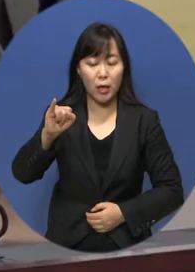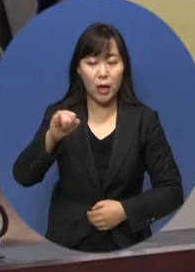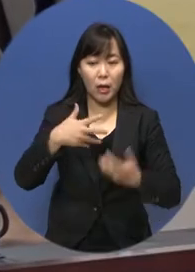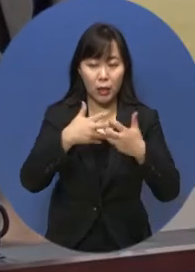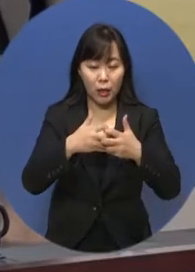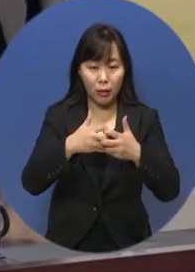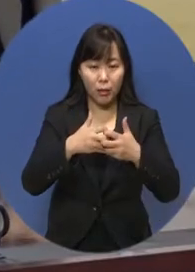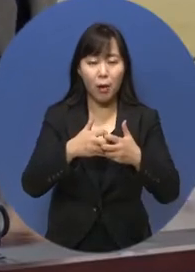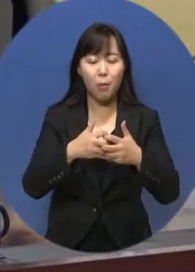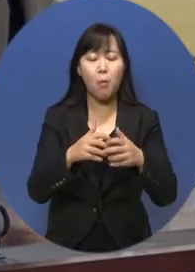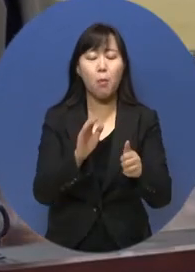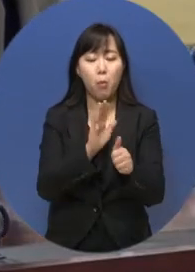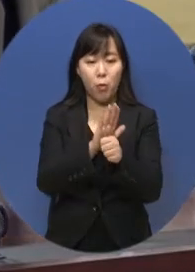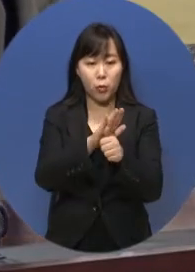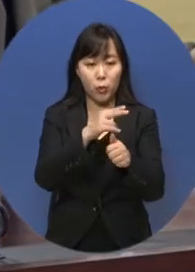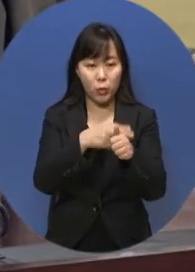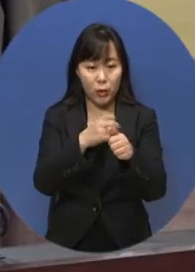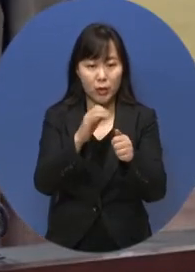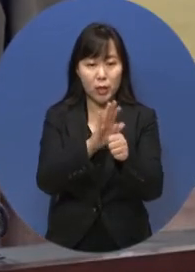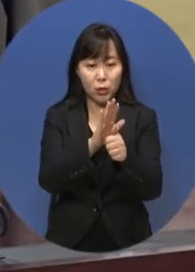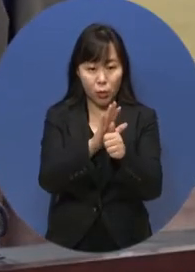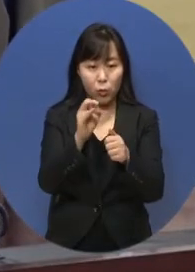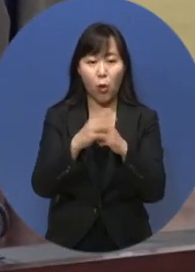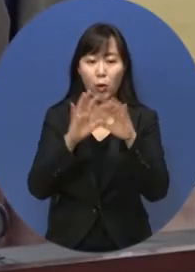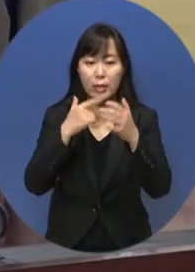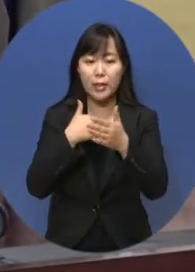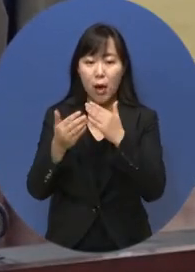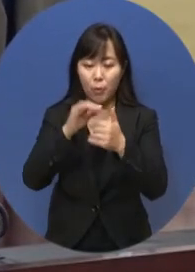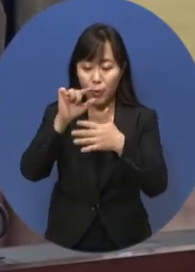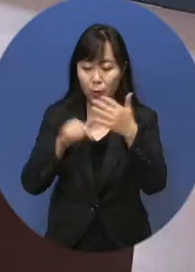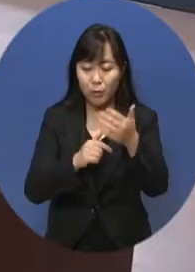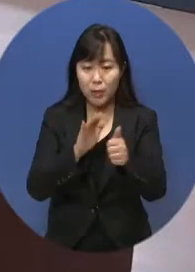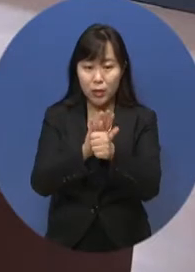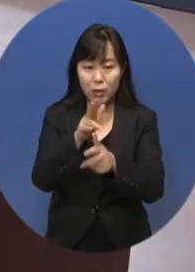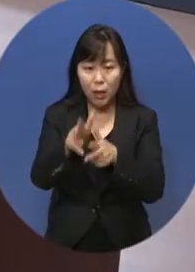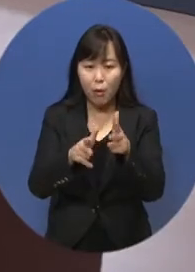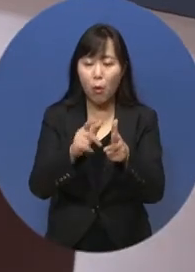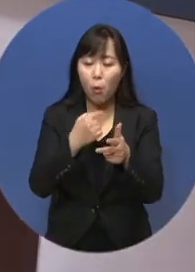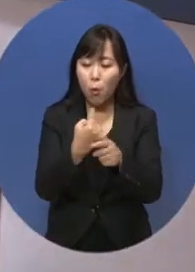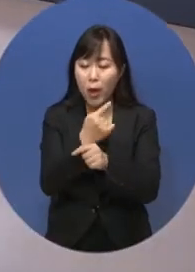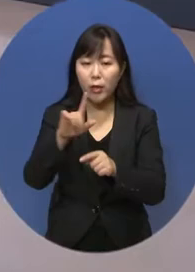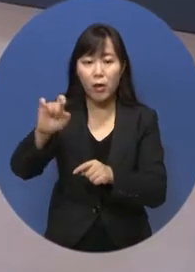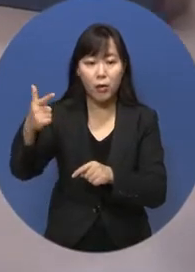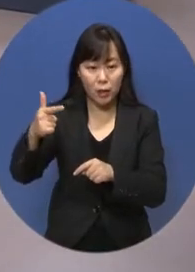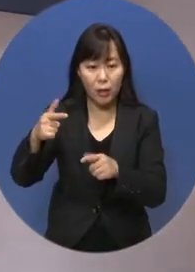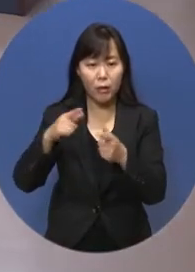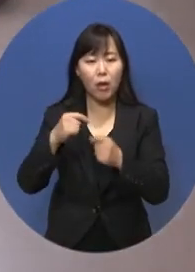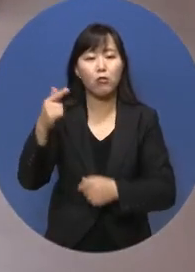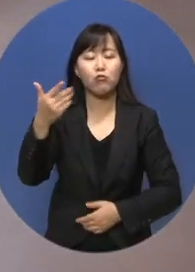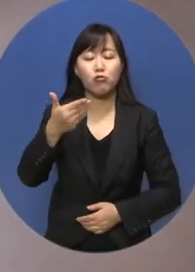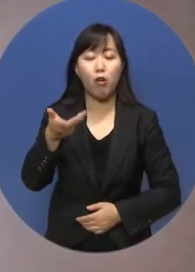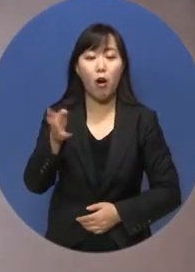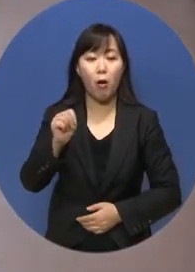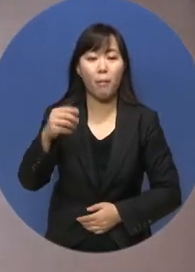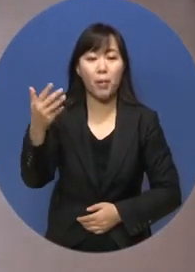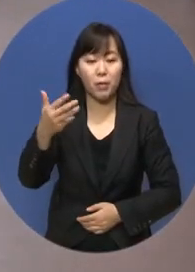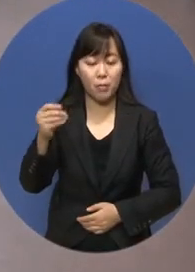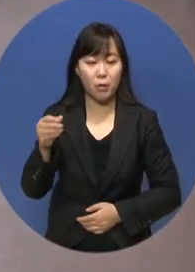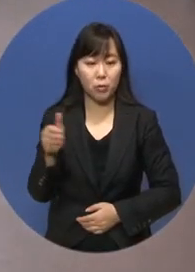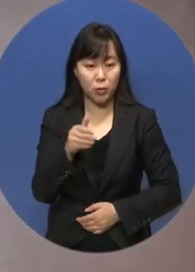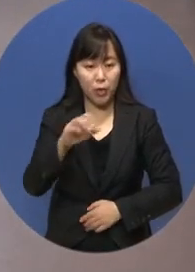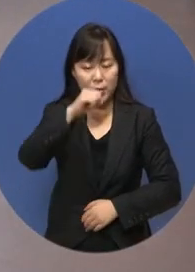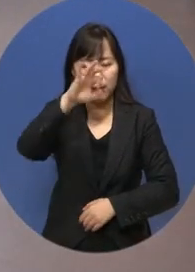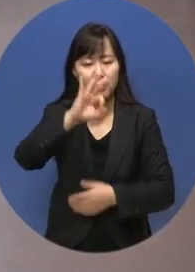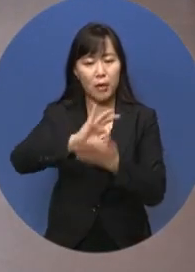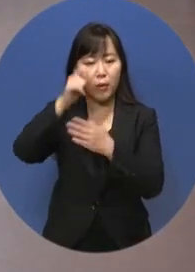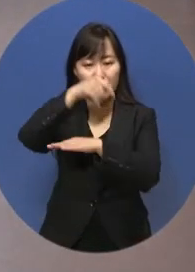지원과 어린이 체험 프로그램비 지원 사업 등 16개 사업에 9억 8,900만 원의 예산을 사용할